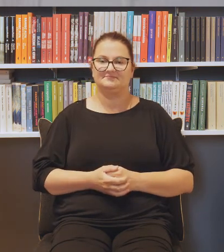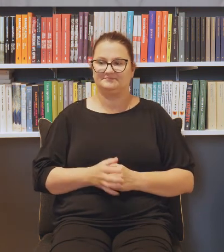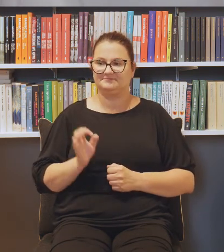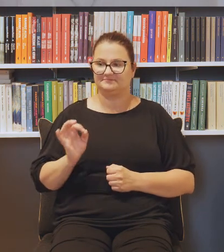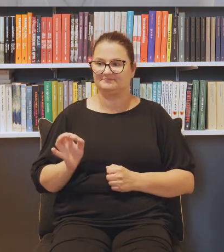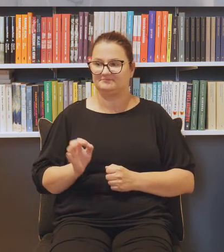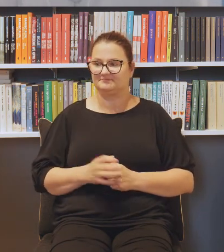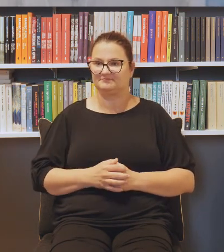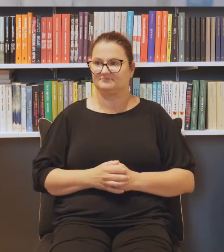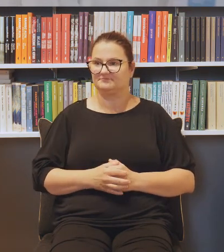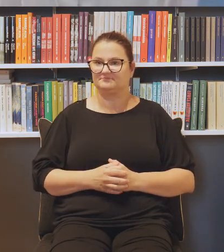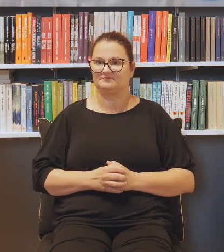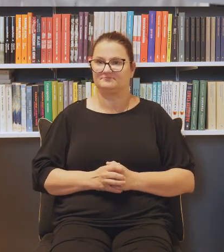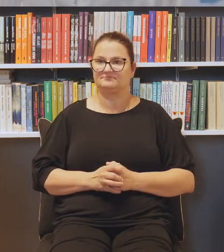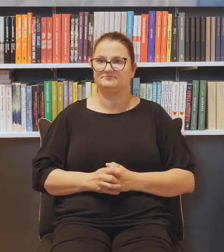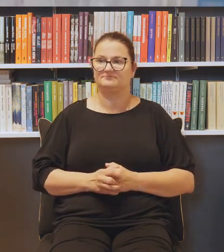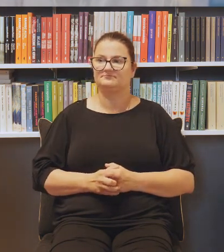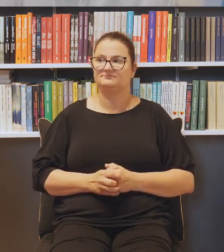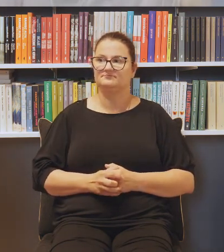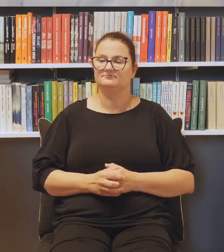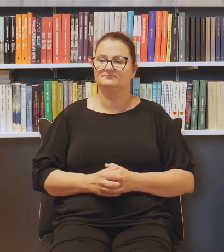Dobrze. Oj.